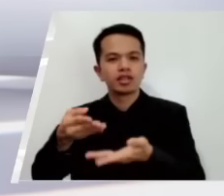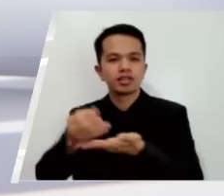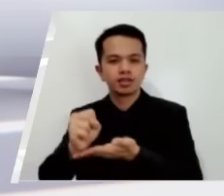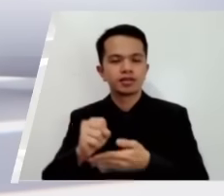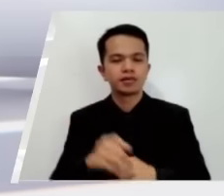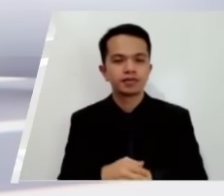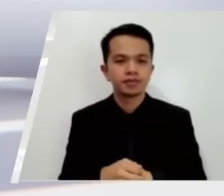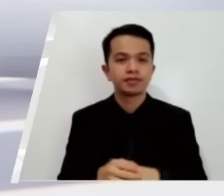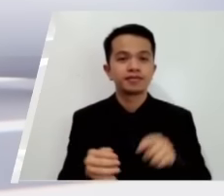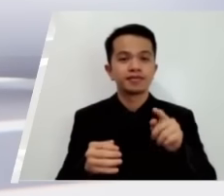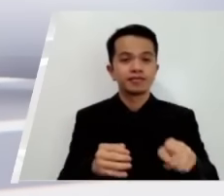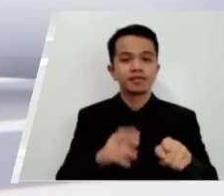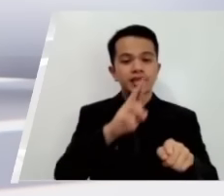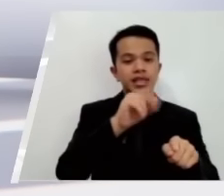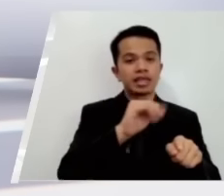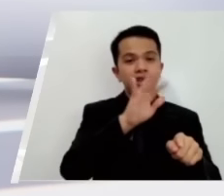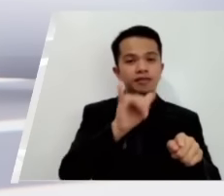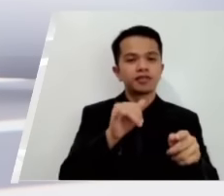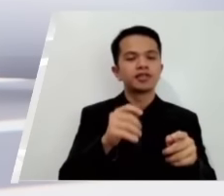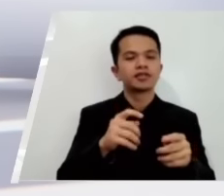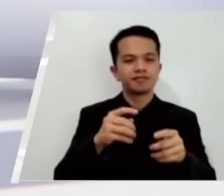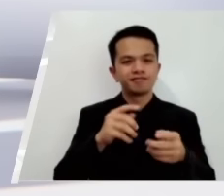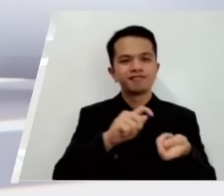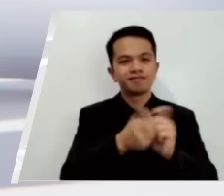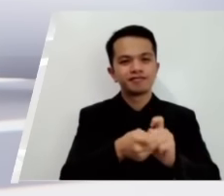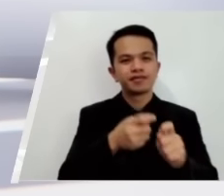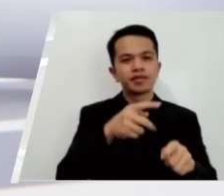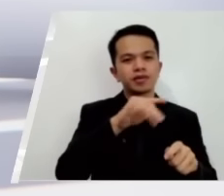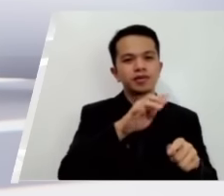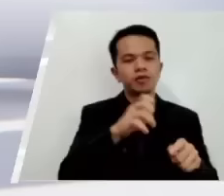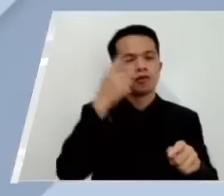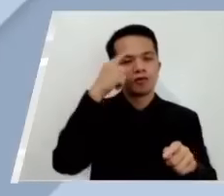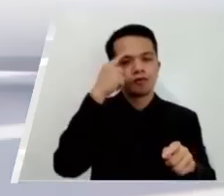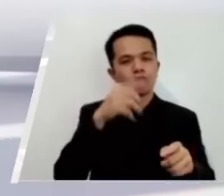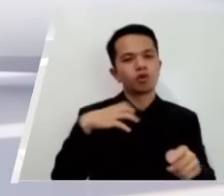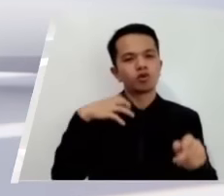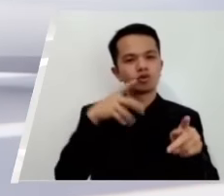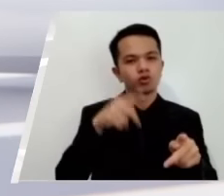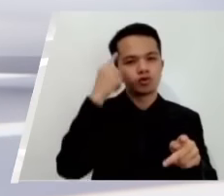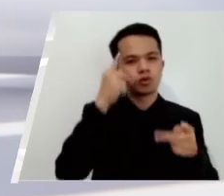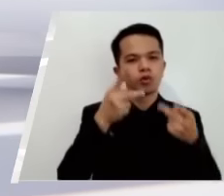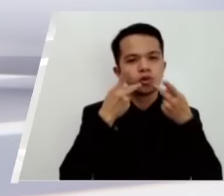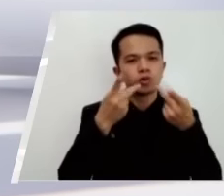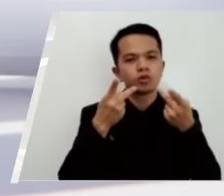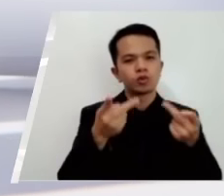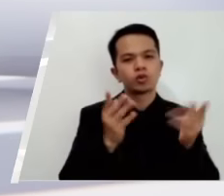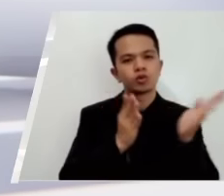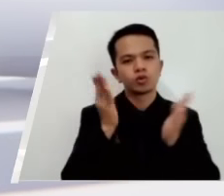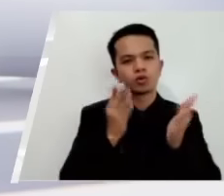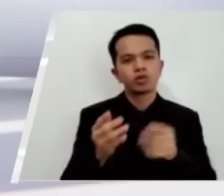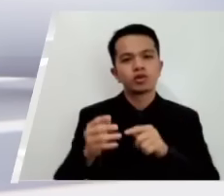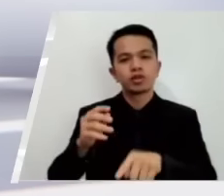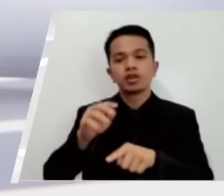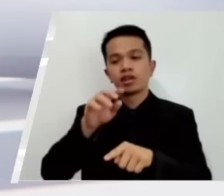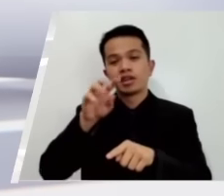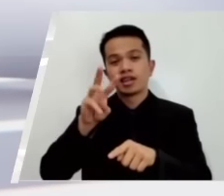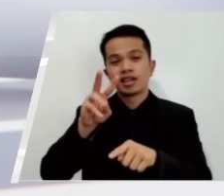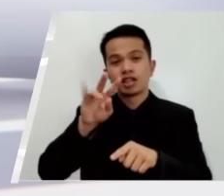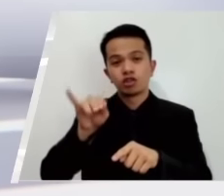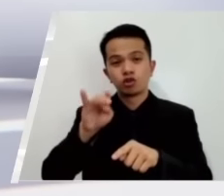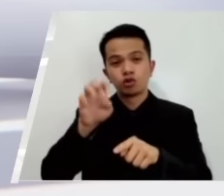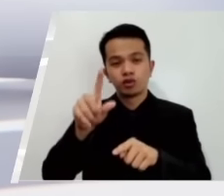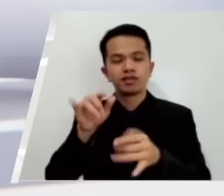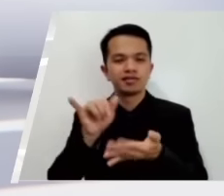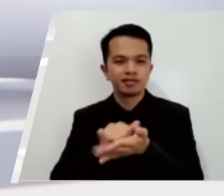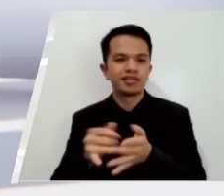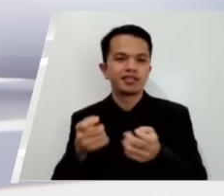Senadora Fitulfo ang pumalit kay Poe bilang chair ng Committee on Public Services. Si Senador Joel Villanueva naman ang mamumuno sa Committee